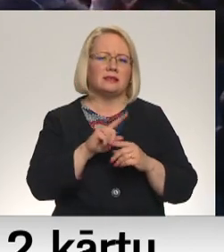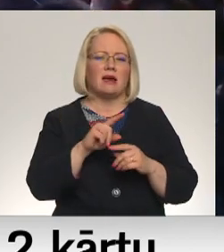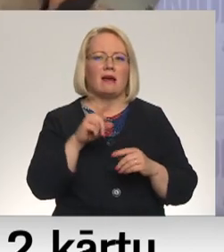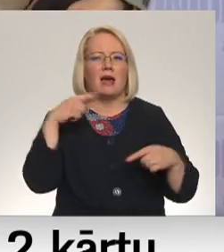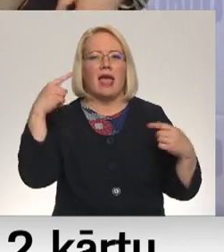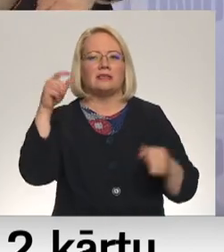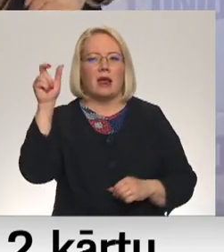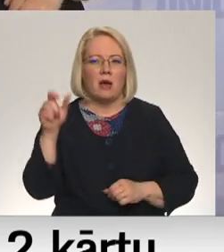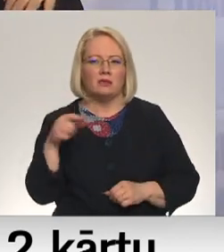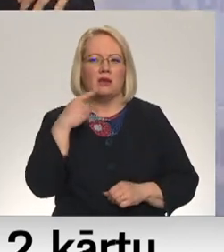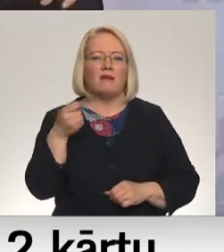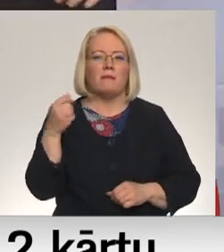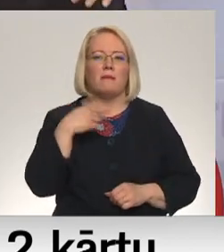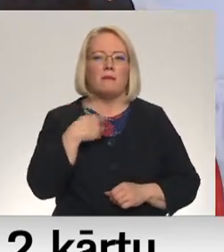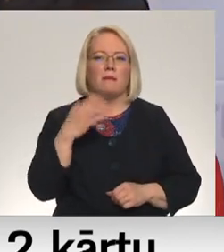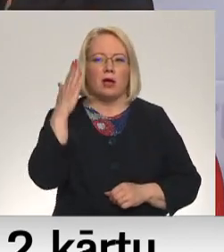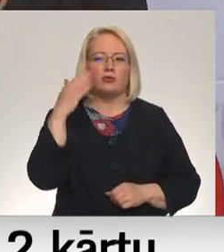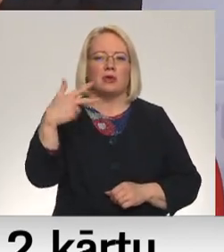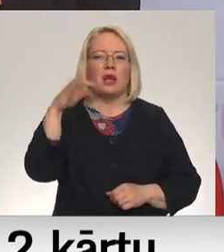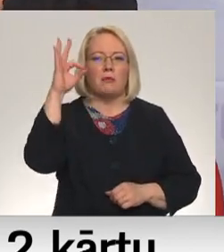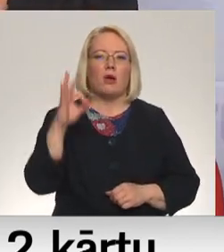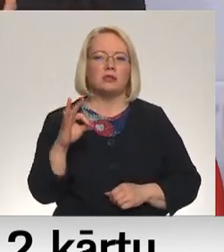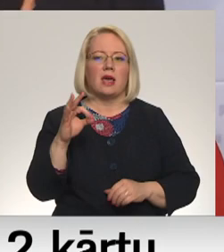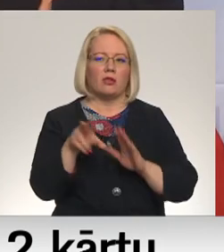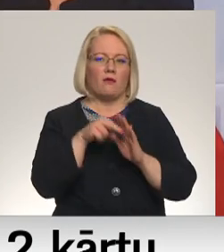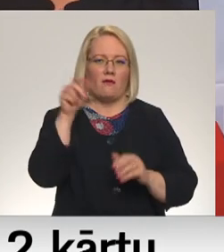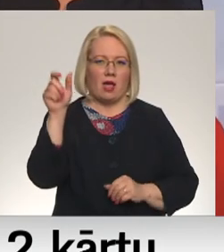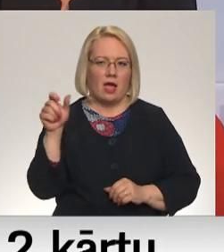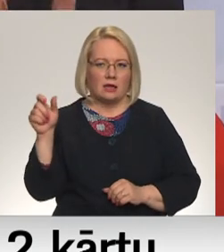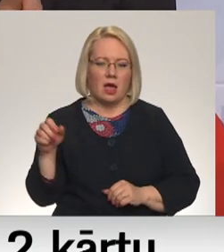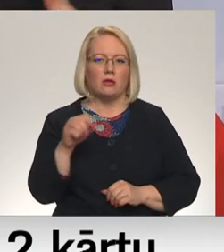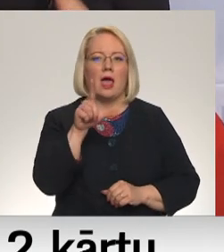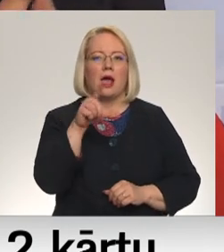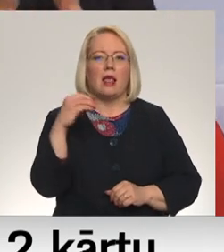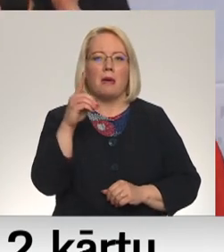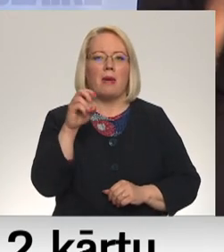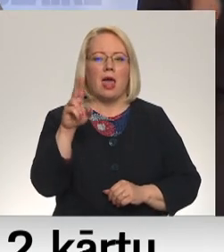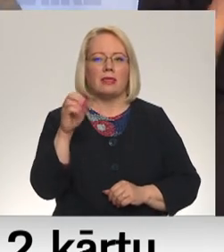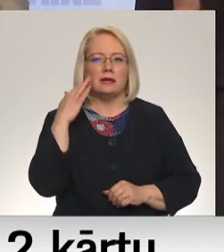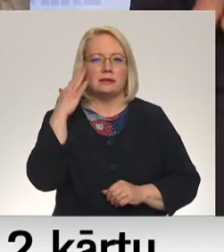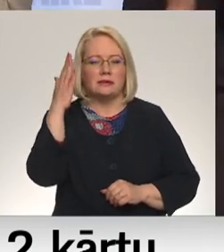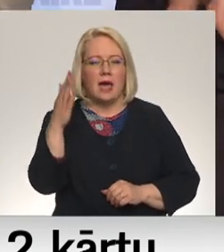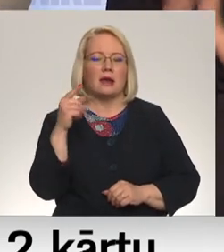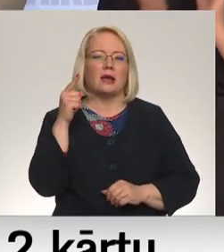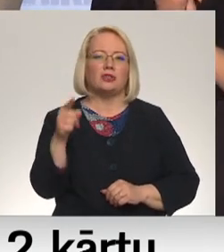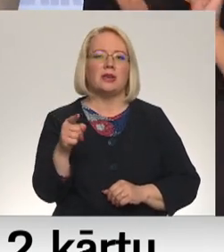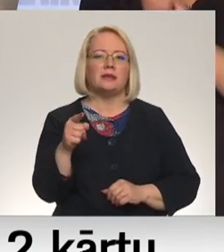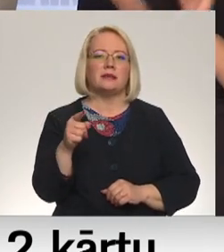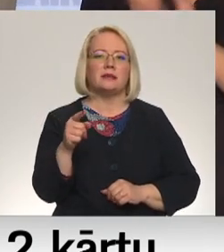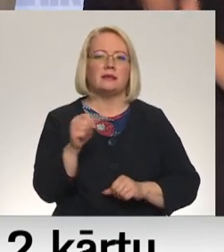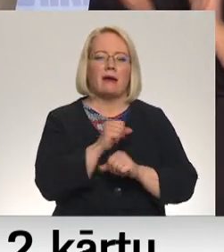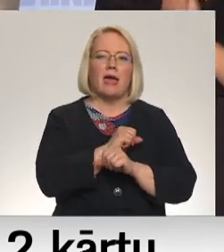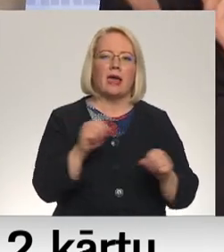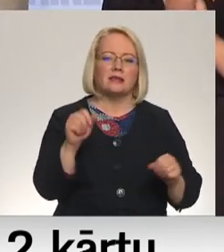nekā 30% vēlētāju. Un Le Pen cer, ka otrajā kārtā ekstrēmā